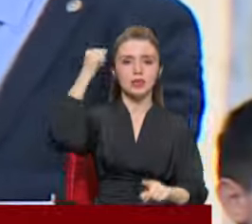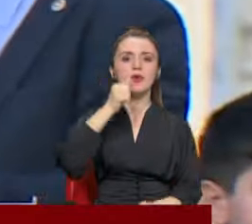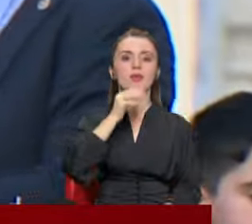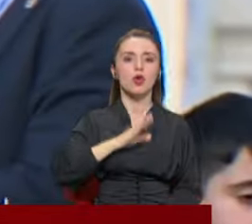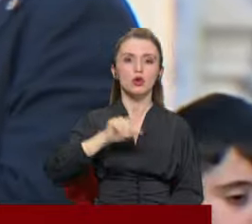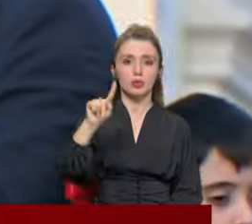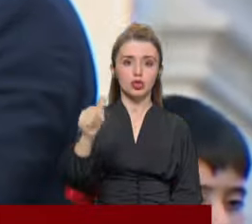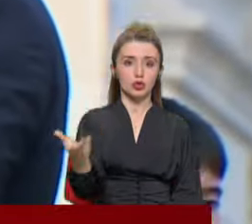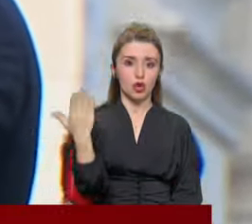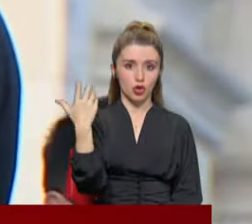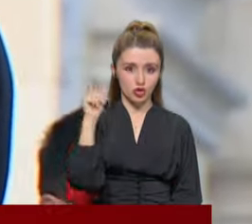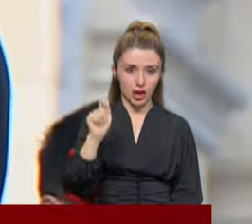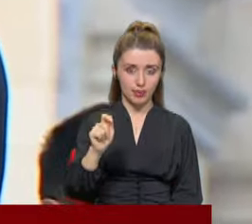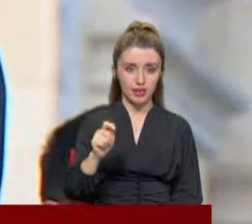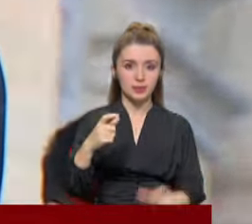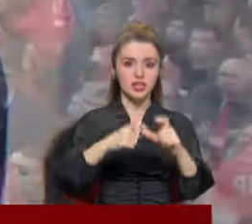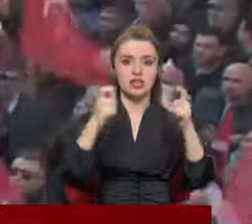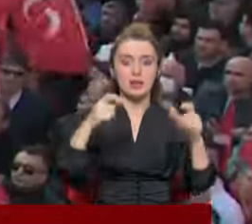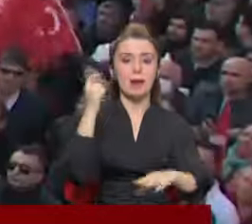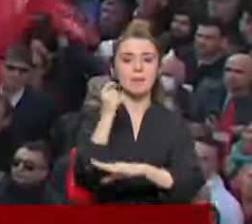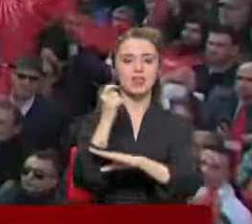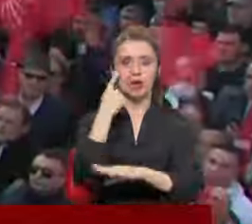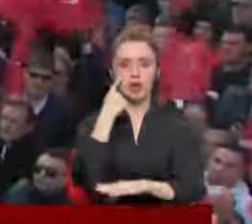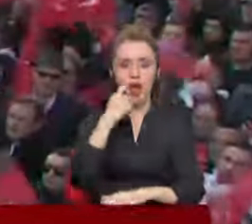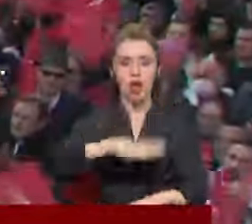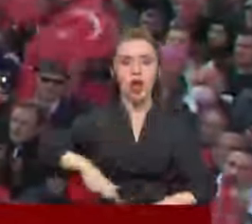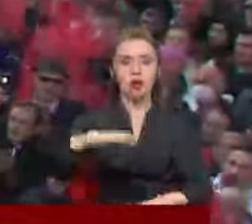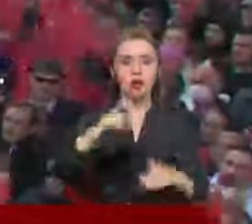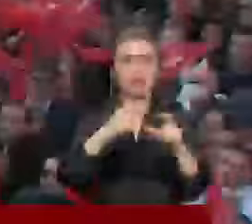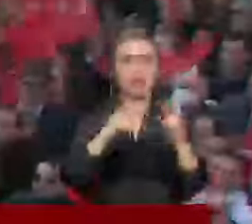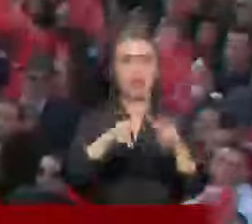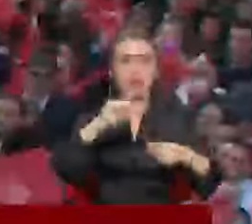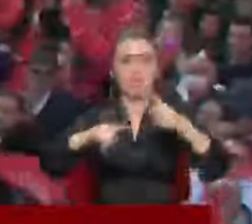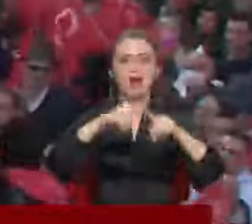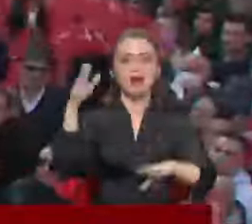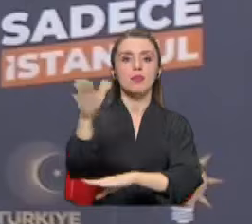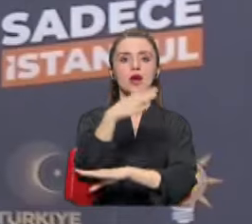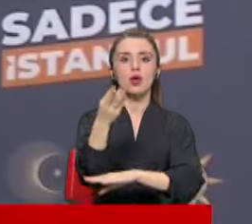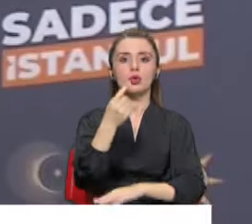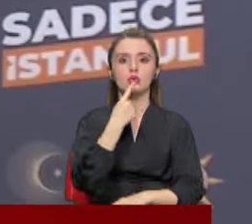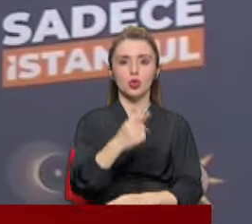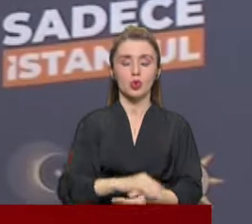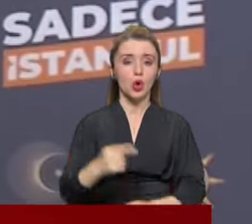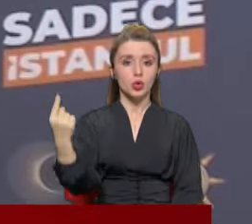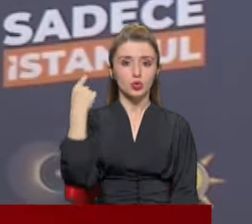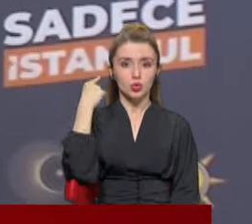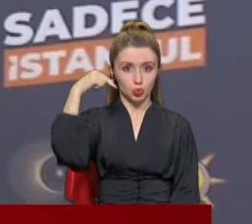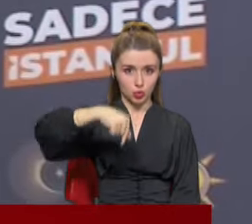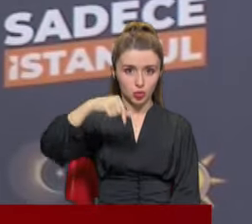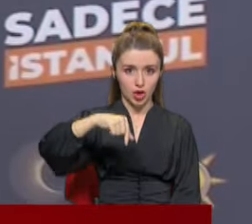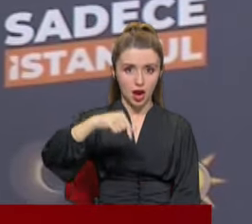İmamoğlu'nun bir gün önce gerçekleştirdiği Sancaktepe mitinginde alanda DEM Parti bayrakları olduğunu söyledi. Daha dün